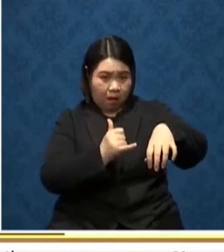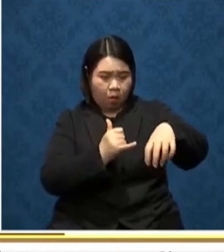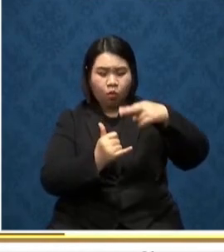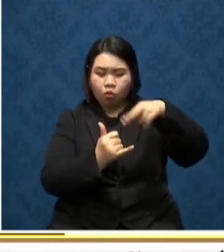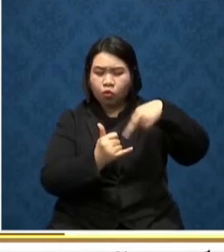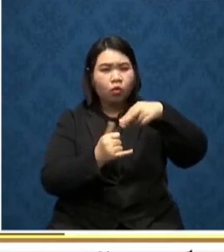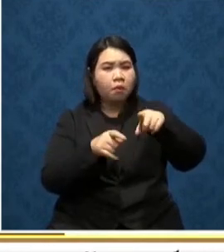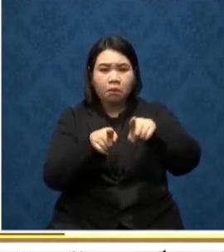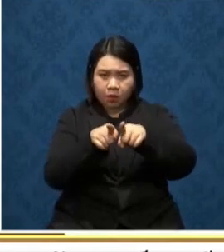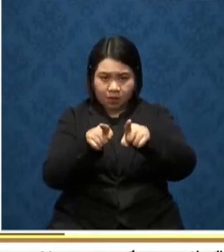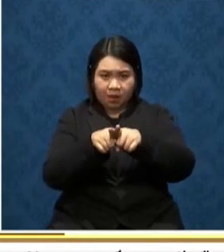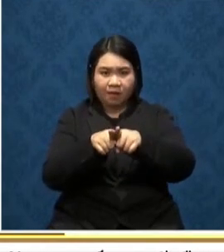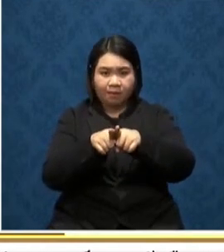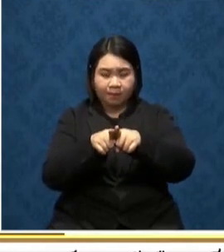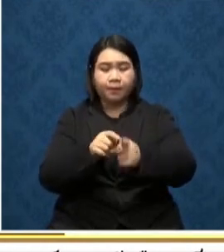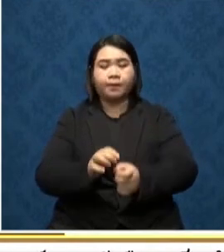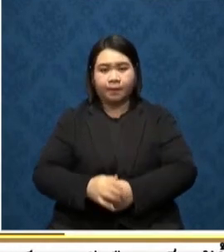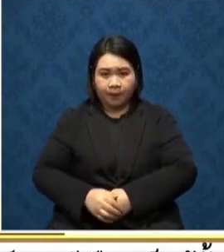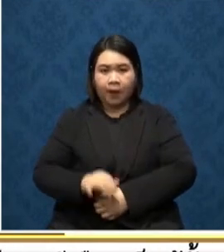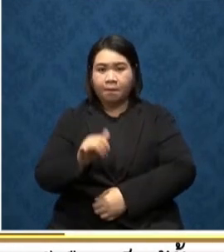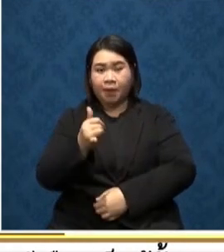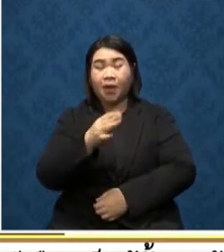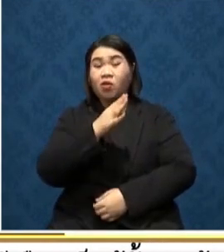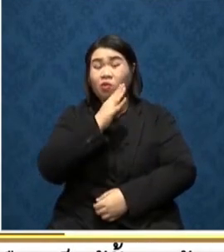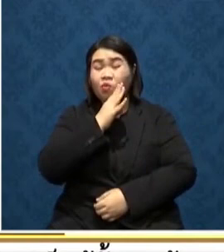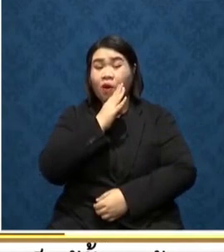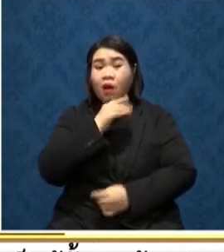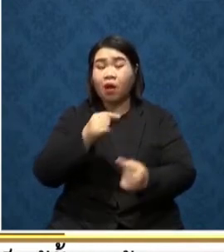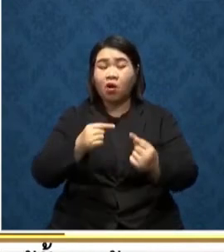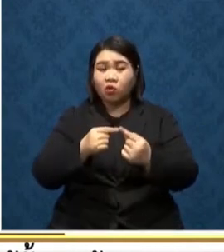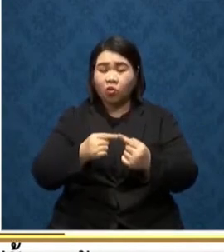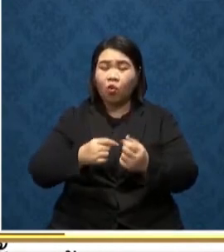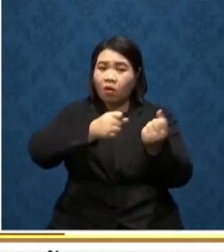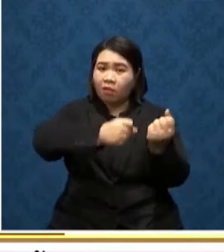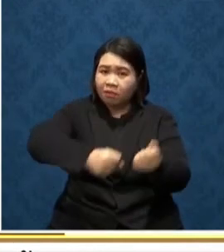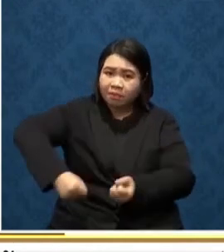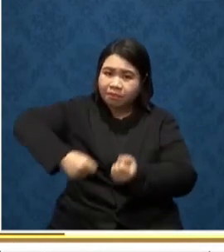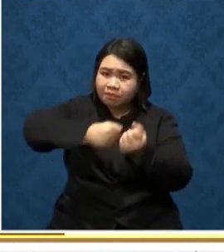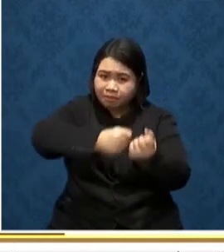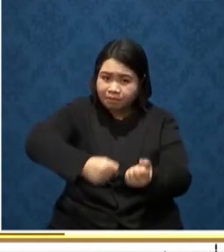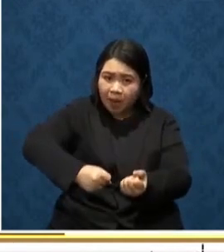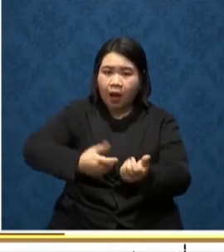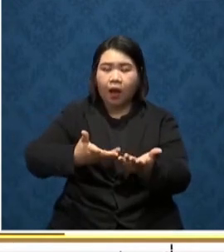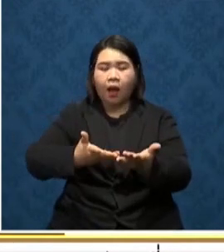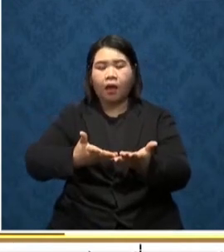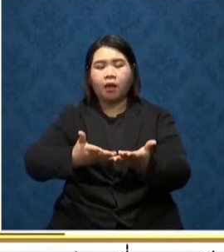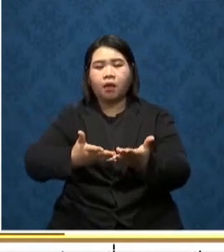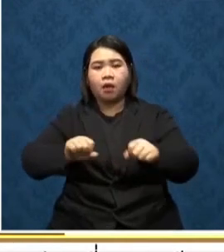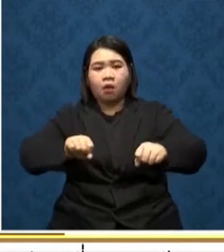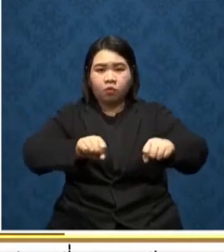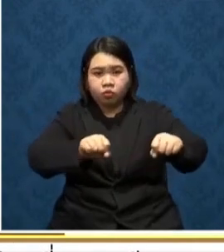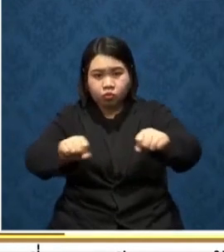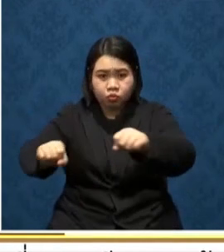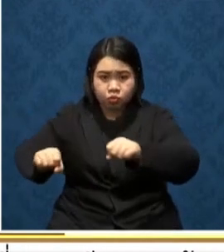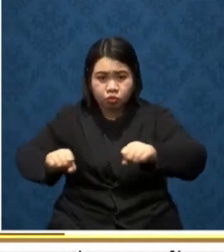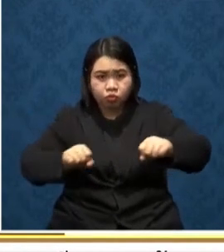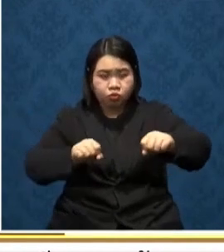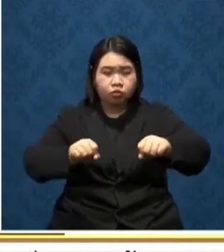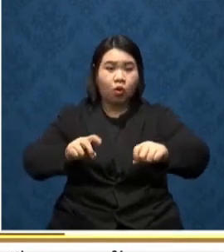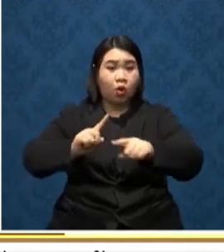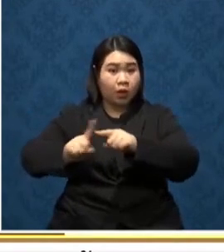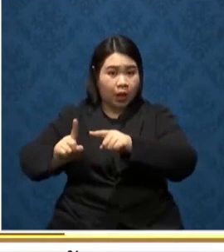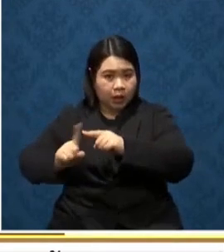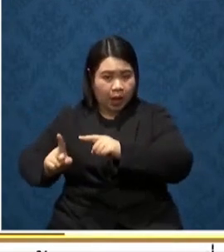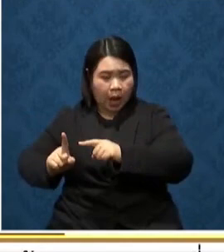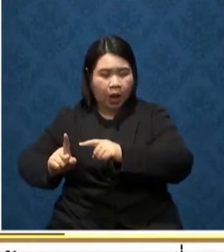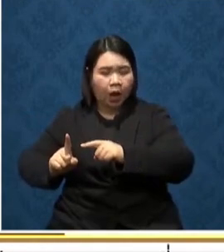หรือวเวลาเกิดการแข่งคันกีราทางน้ำเคยเกิดอปะธติครักีราทางน้ำเคยเกิอุะเดทมี